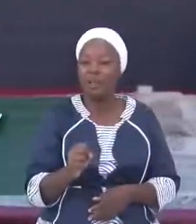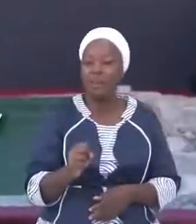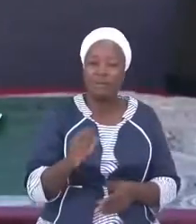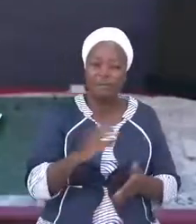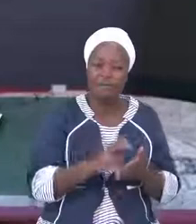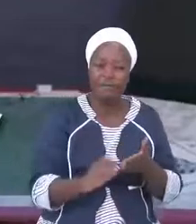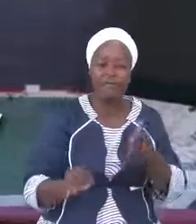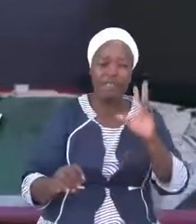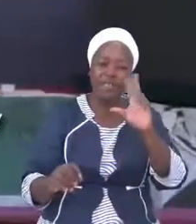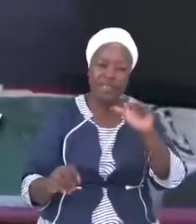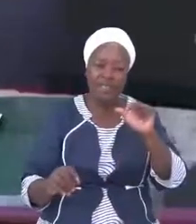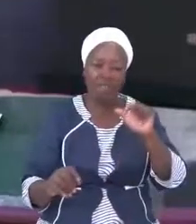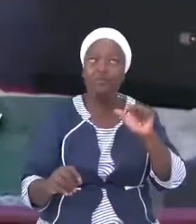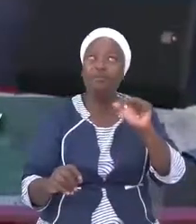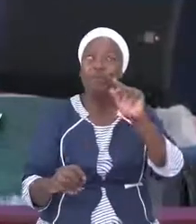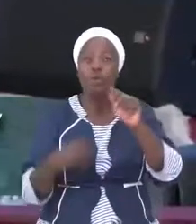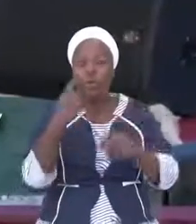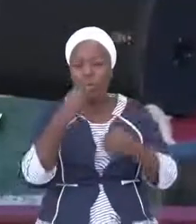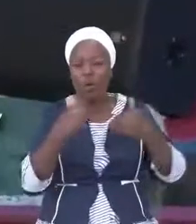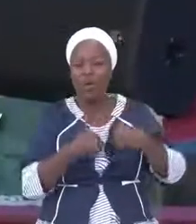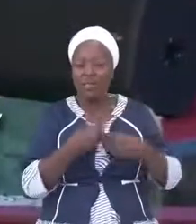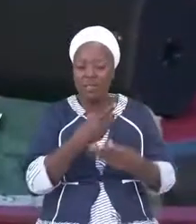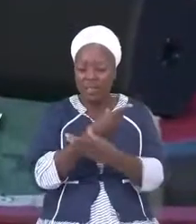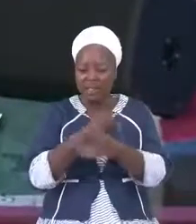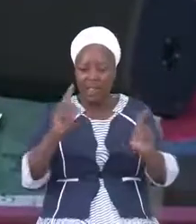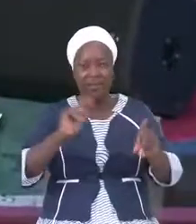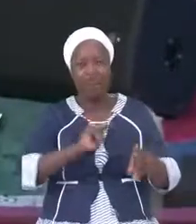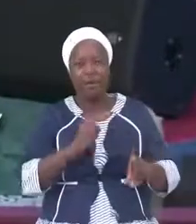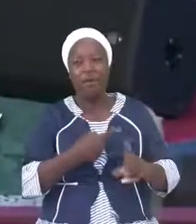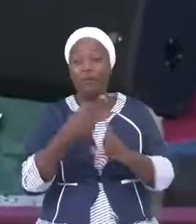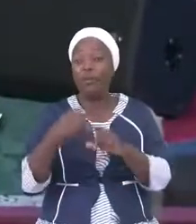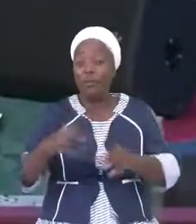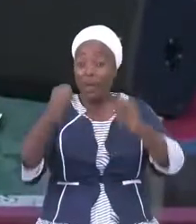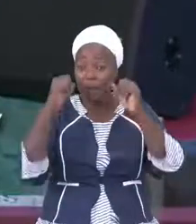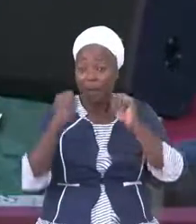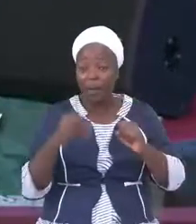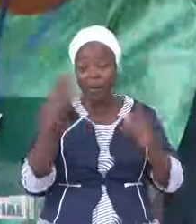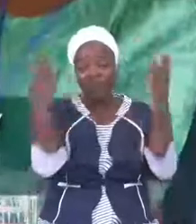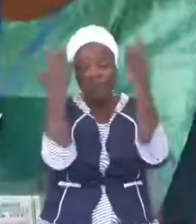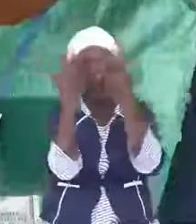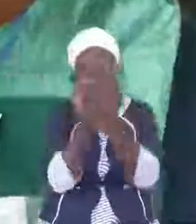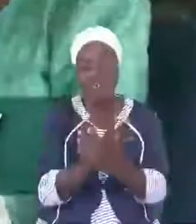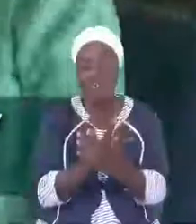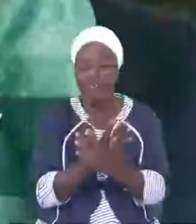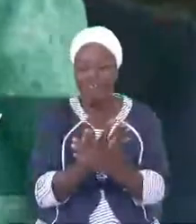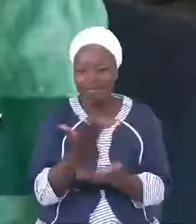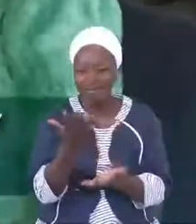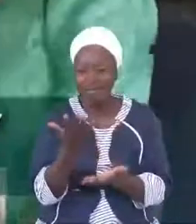verset 13, qui nous a délivrés de la puissance des ténèbres.